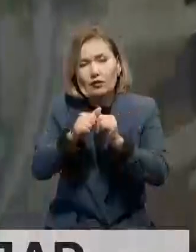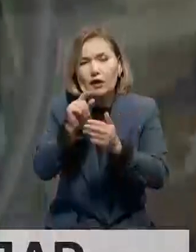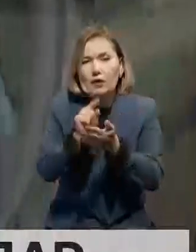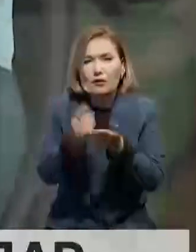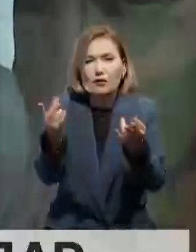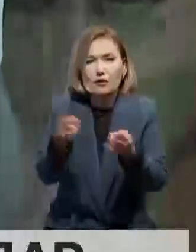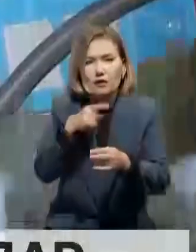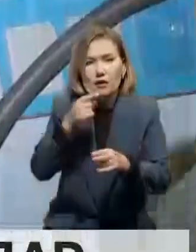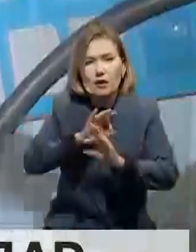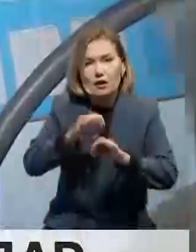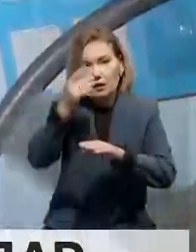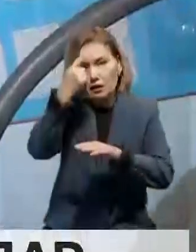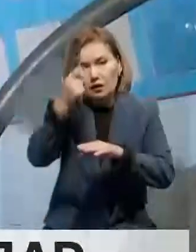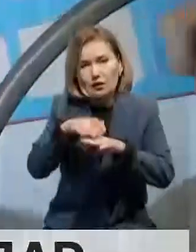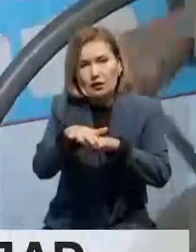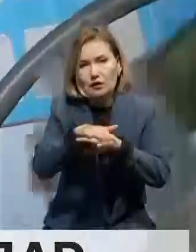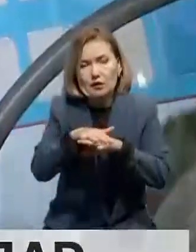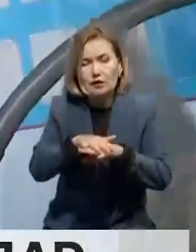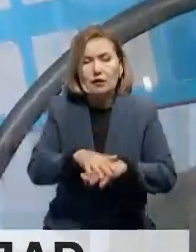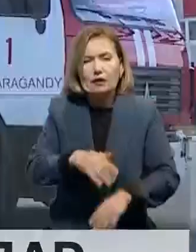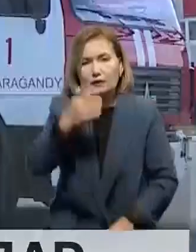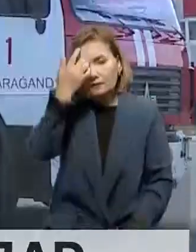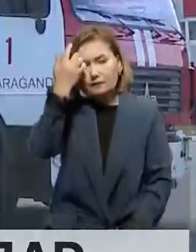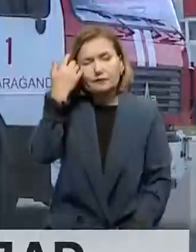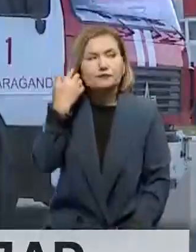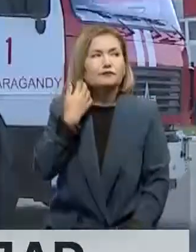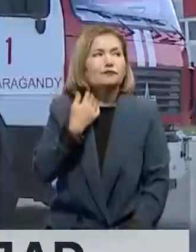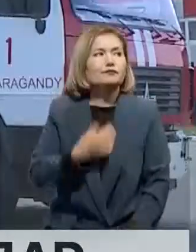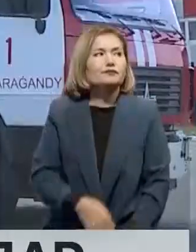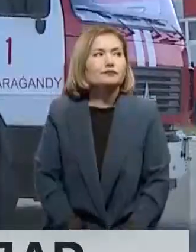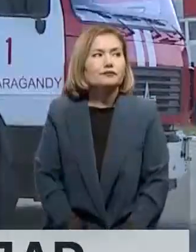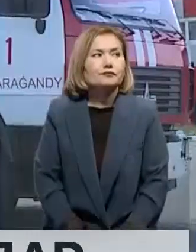ұстаған жөн екенін ескертеді. Дәуренбек Бақдәулетұлы, Зарина Зұлпықар, Қарағанды, хабар 24.